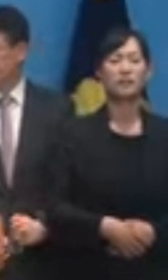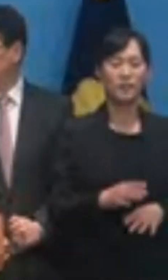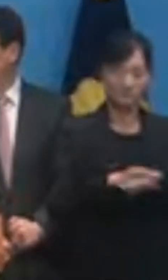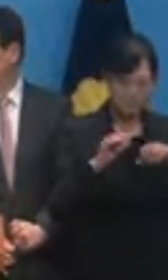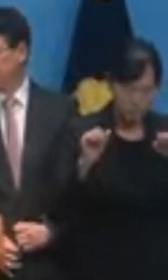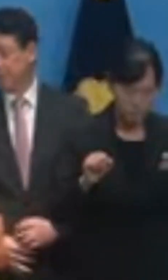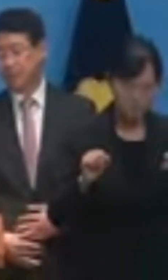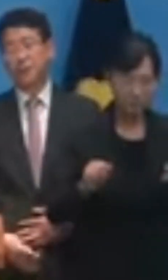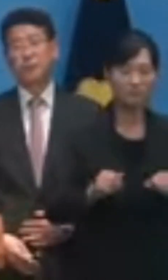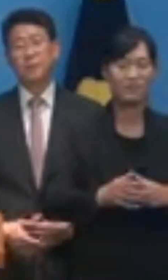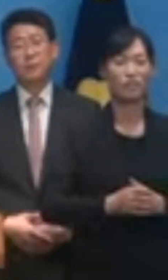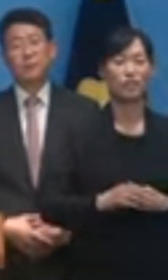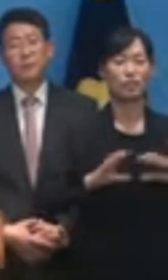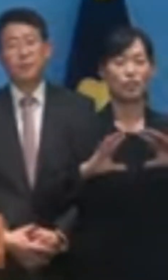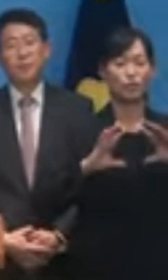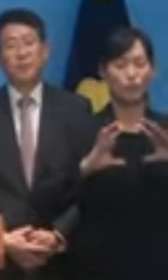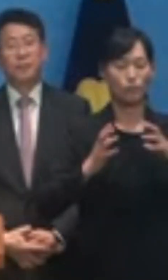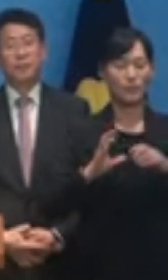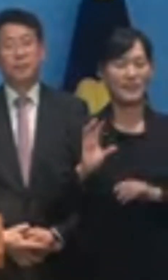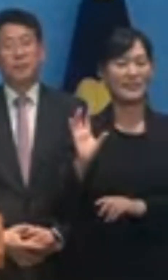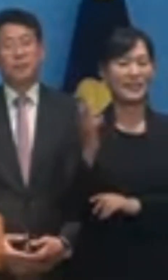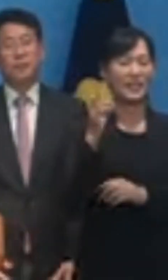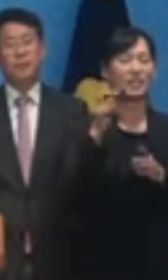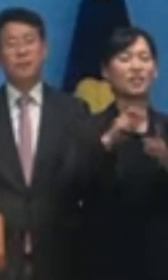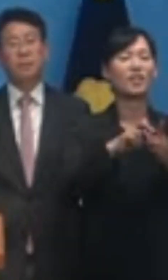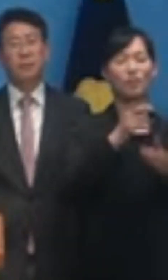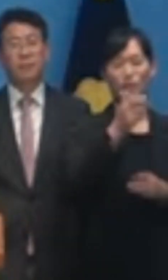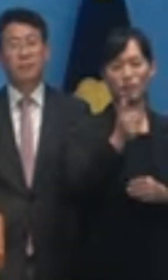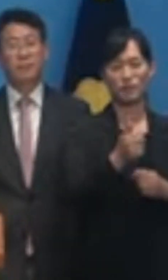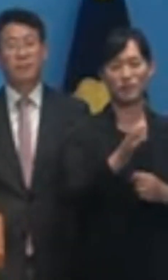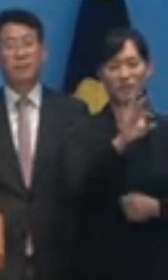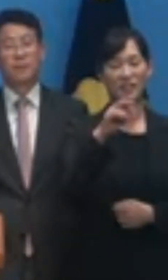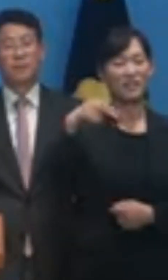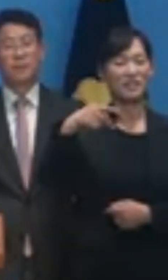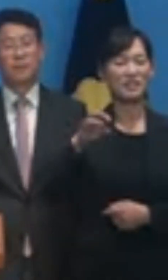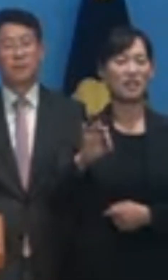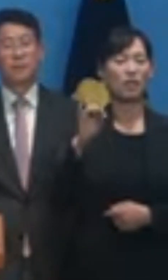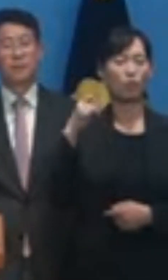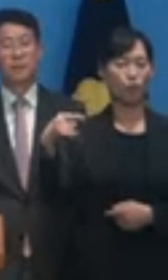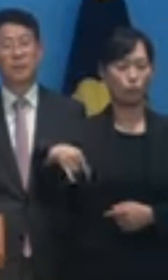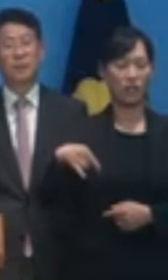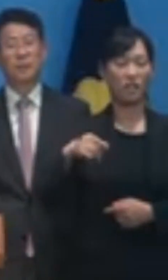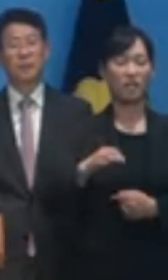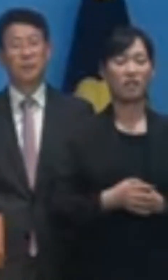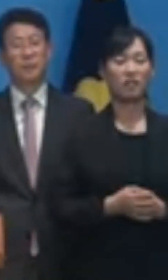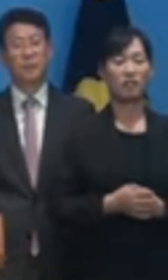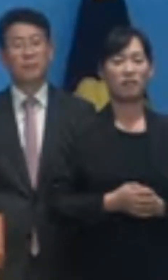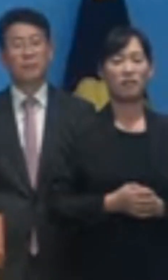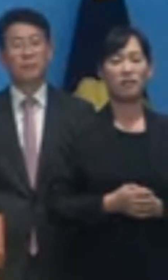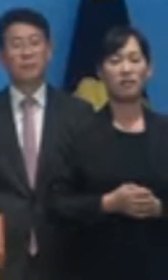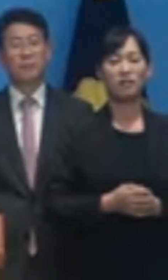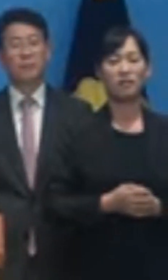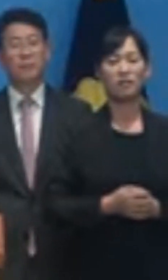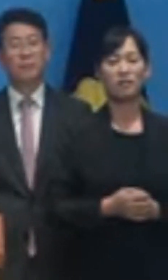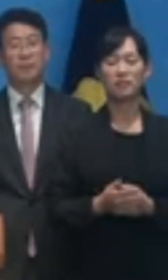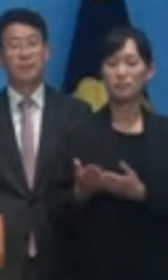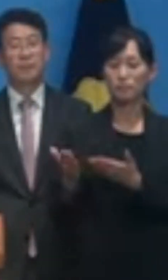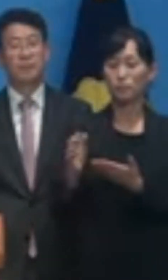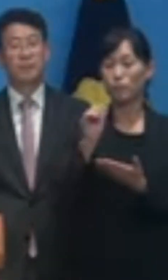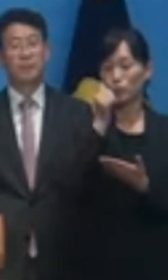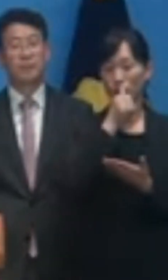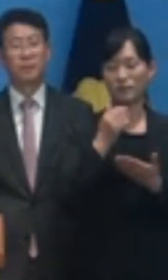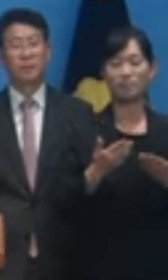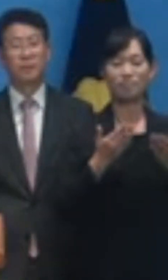네, 안녕하십니까. 국민사이렌센터장 이상입니다. 우선 같이 배석했던 분들을 좀